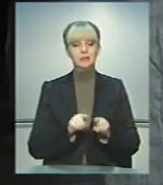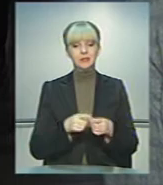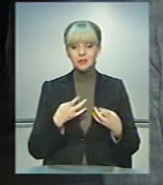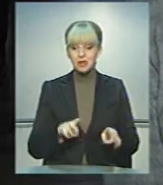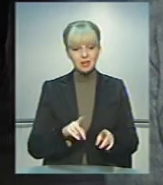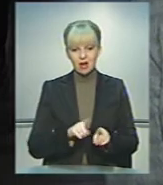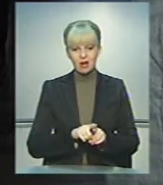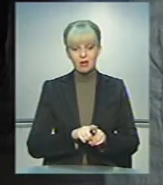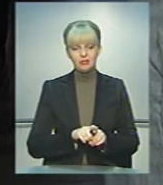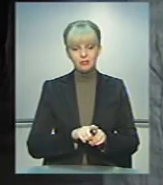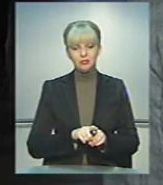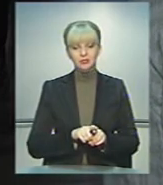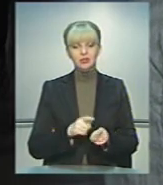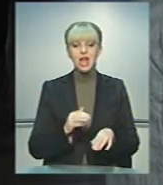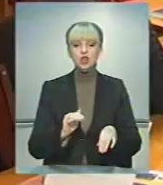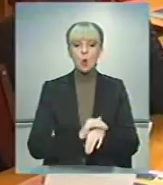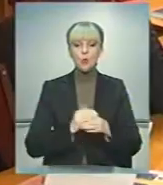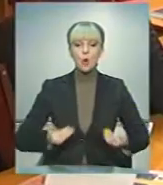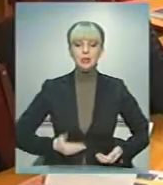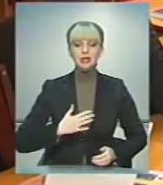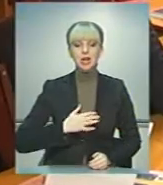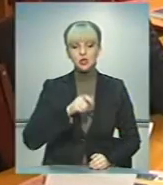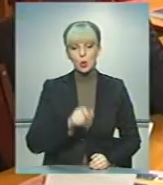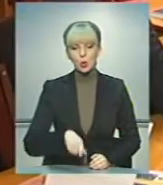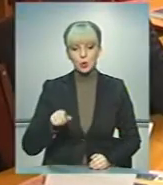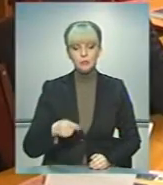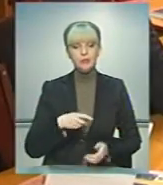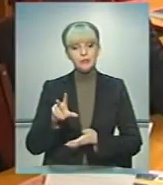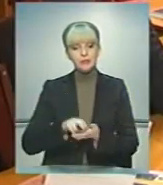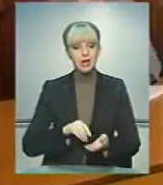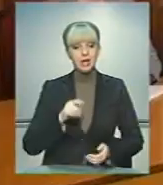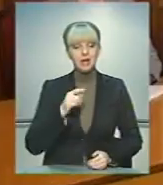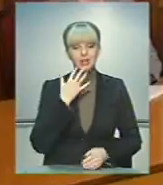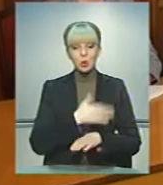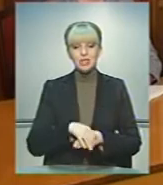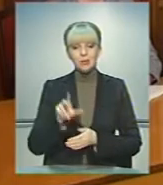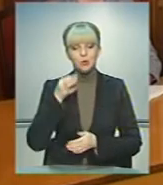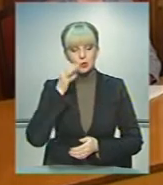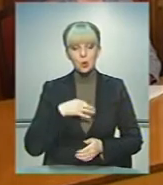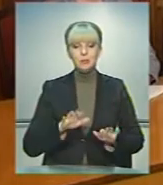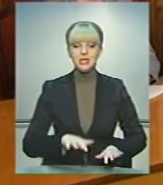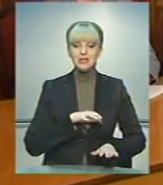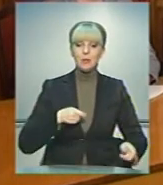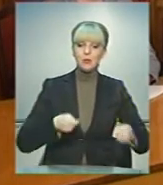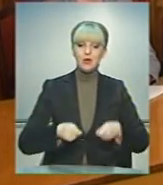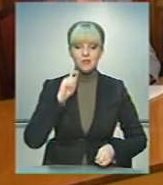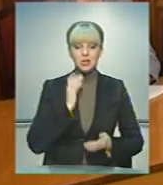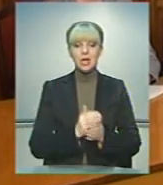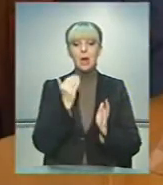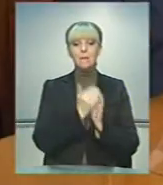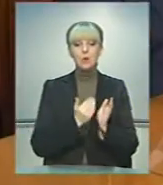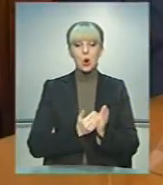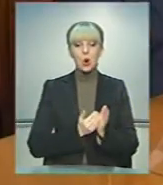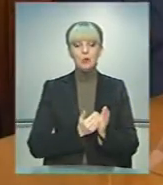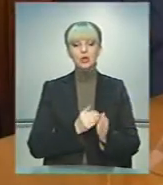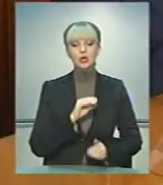варто нехтувати, тому що це добробут наших городян. Аби перейняти іноземний досвід з місцевого самоврядування в Україні, діє програма